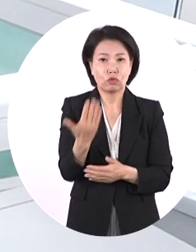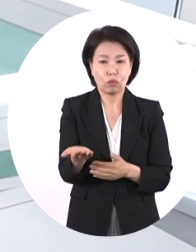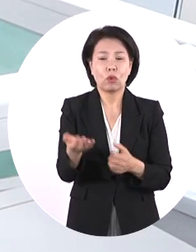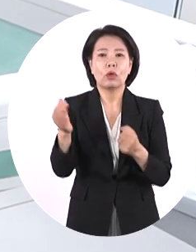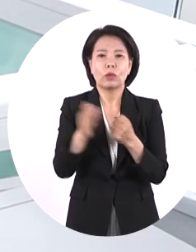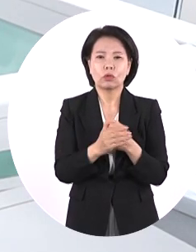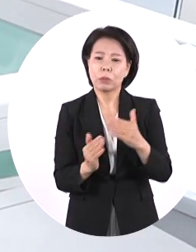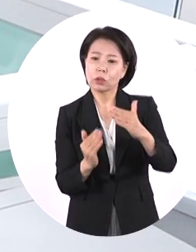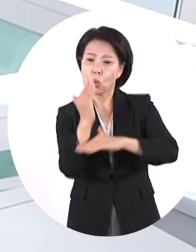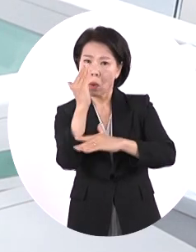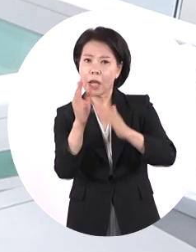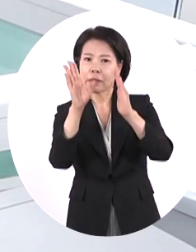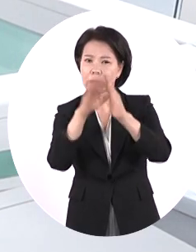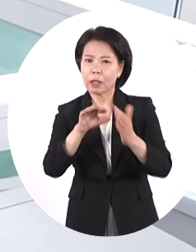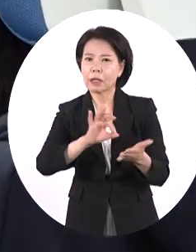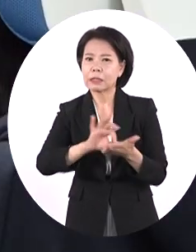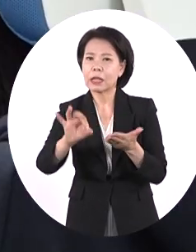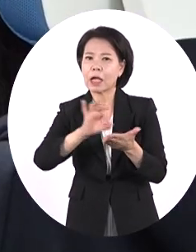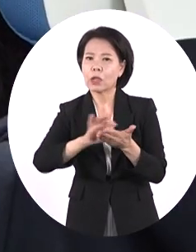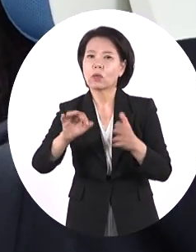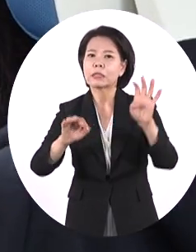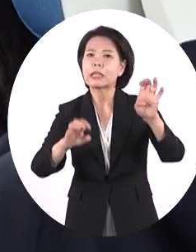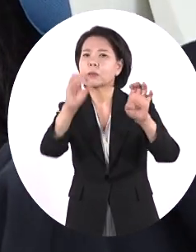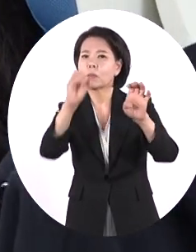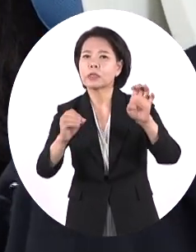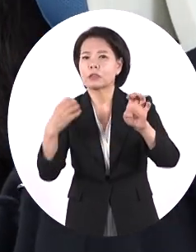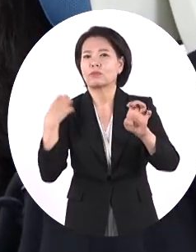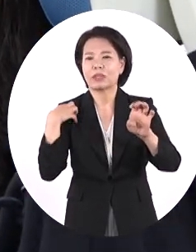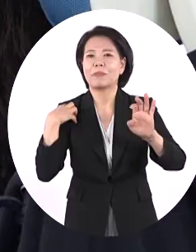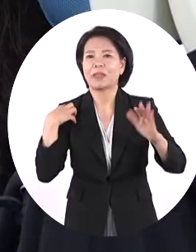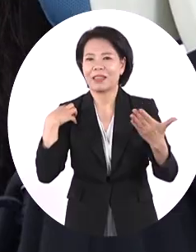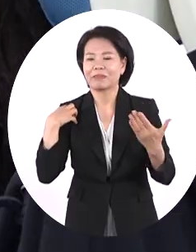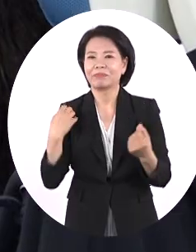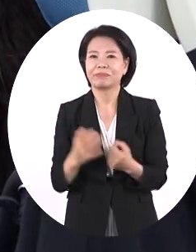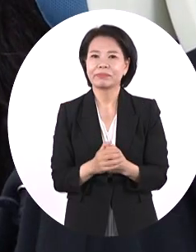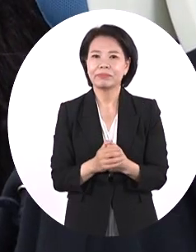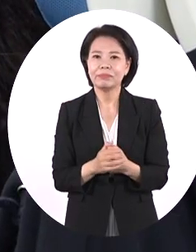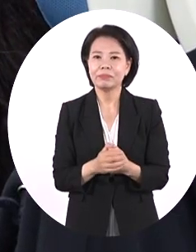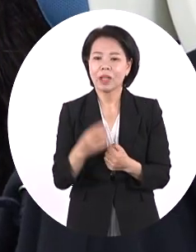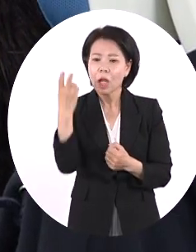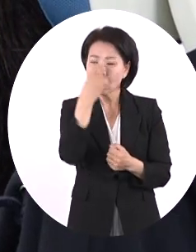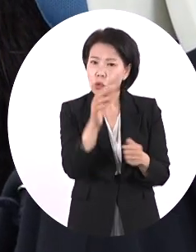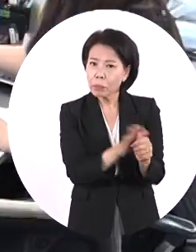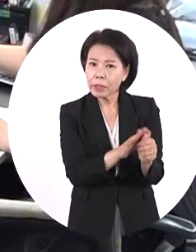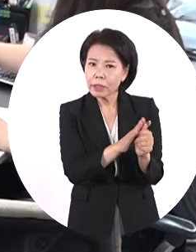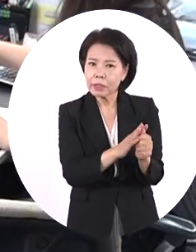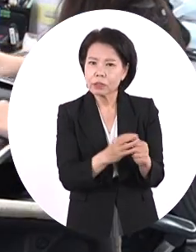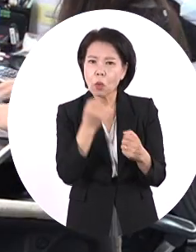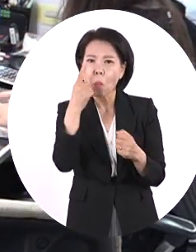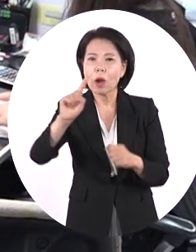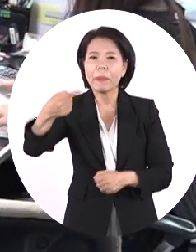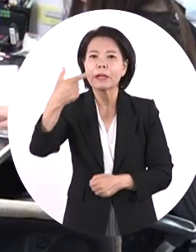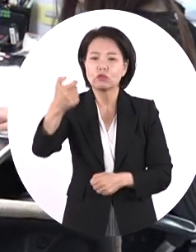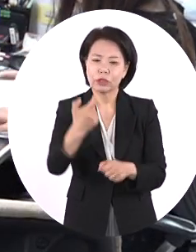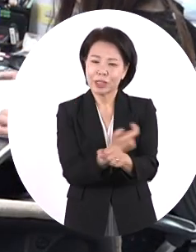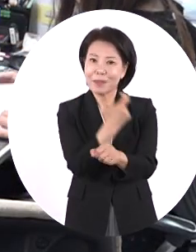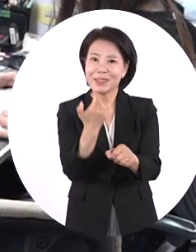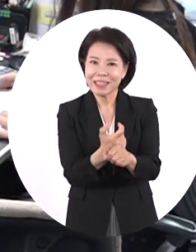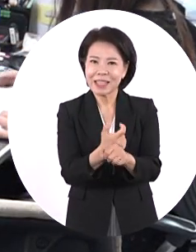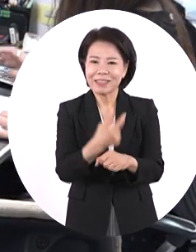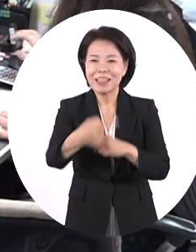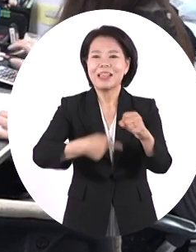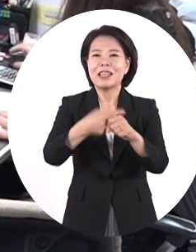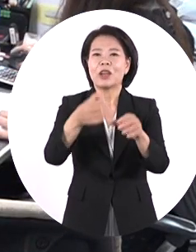운영되고 초과 시 이용료의 40%를 부담하면 됩니다. 돌봄 서비스는 월